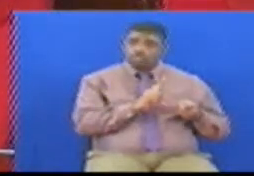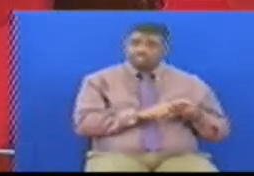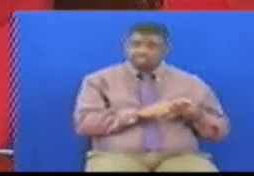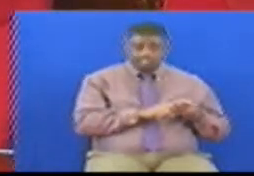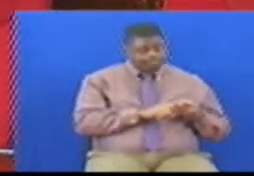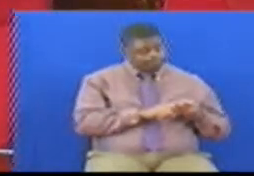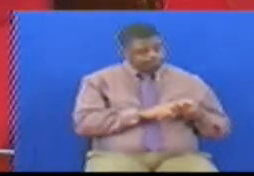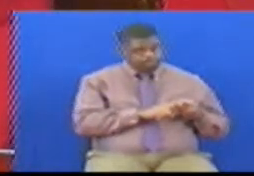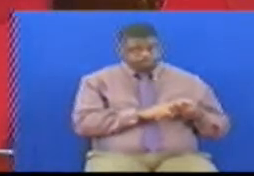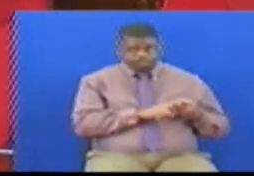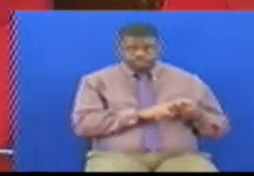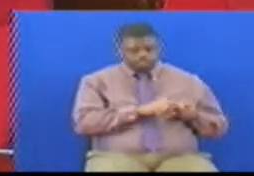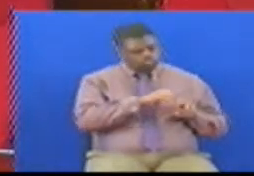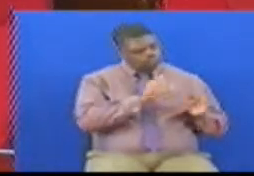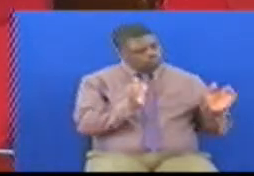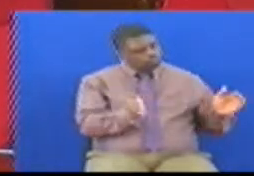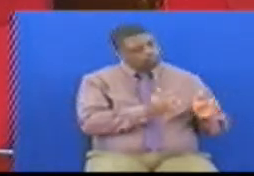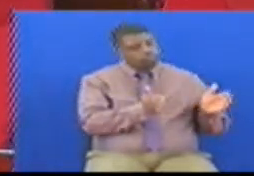dosari